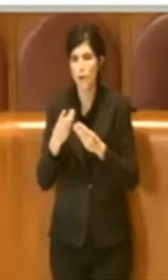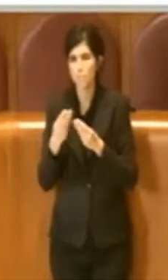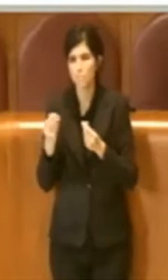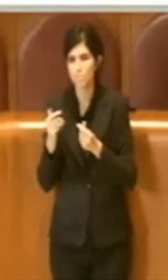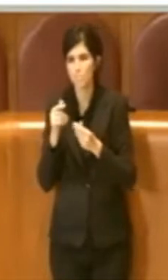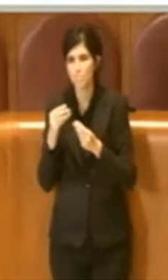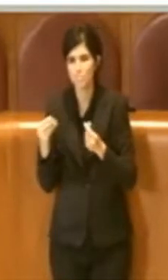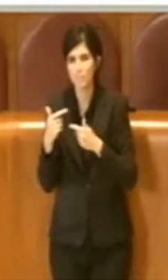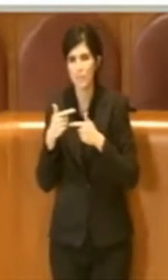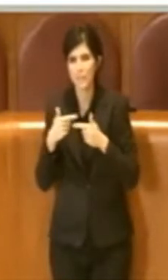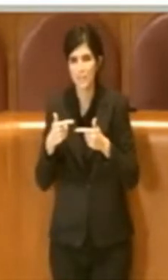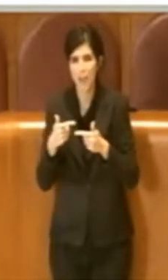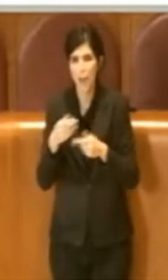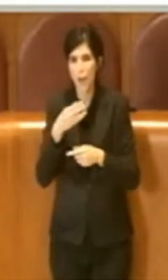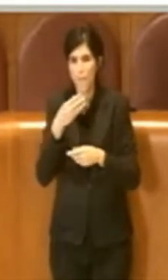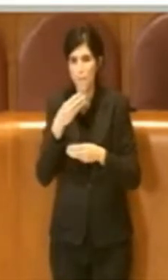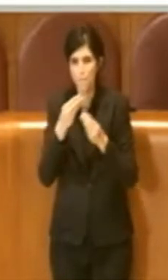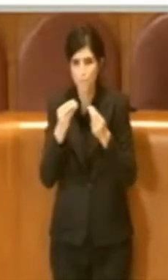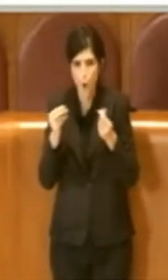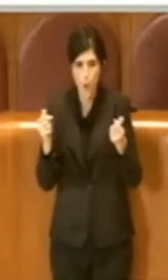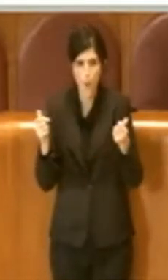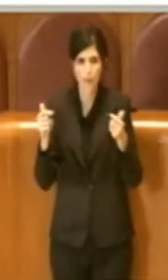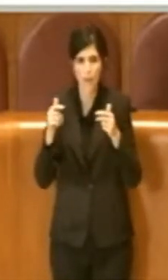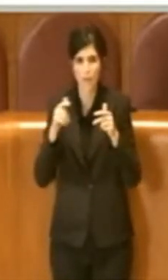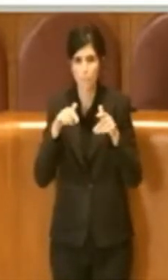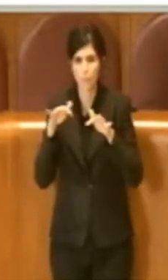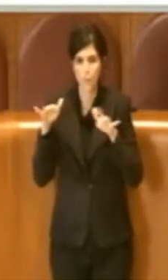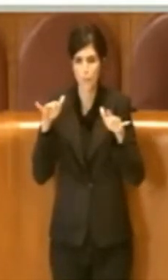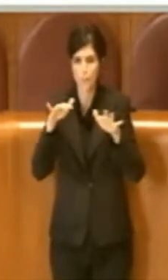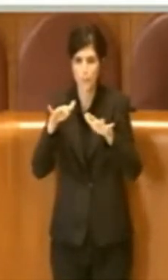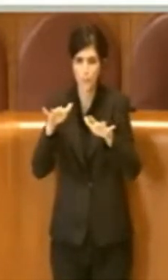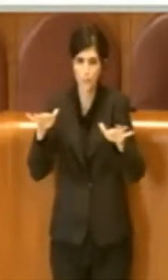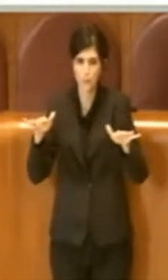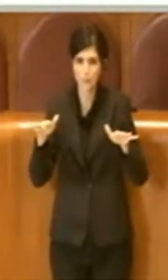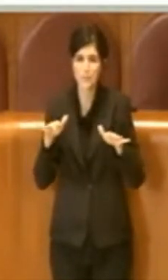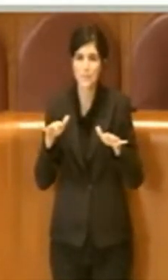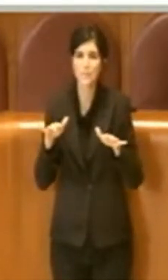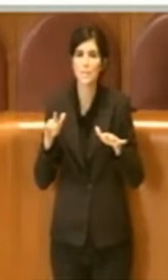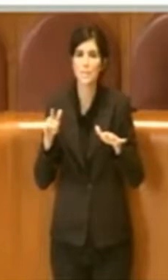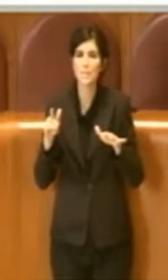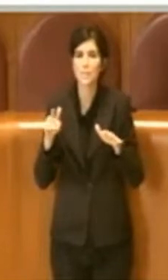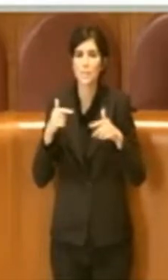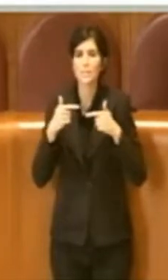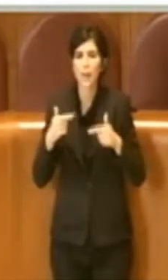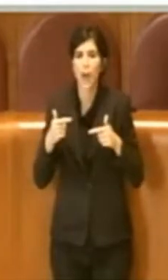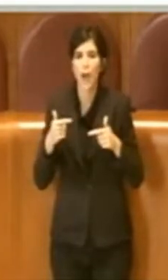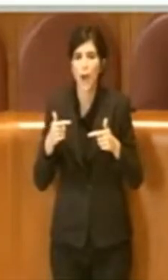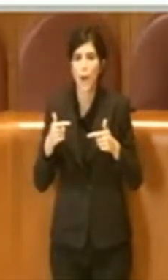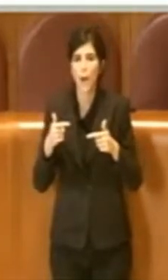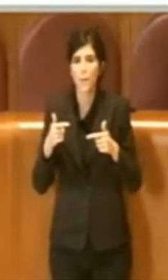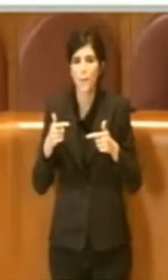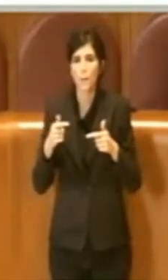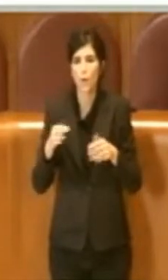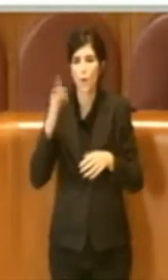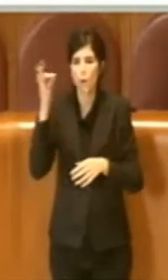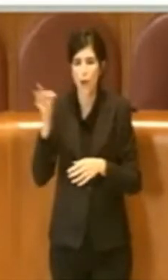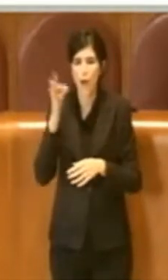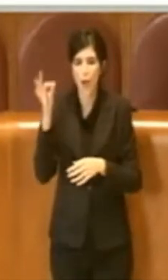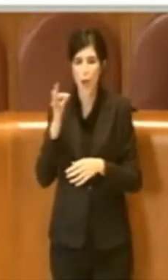favoriscono l'impollinazione e favoriscono anche appunto in qualche modo l'avvicinarsi delle api